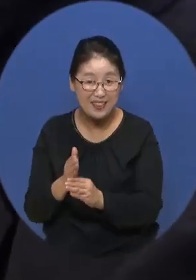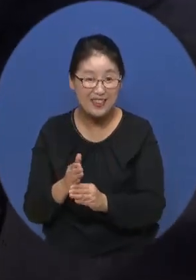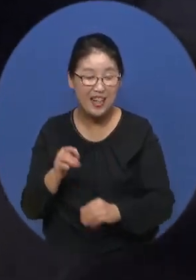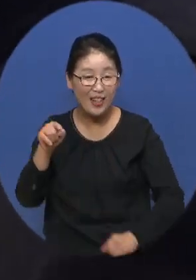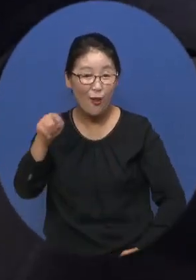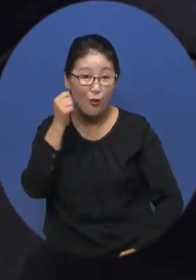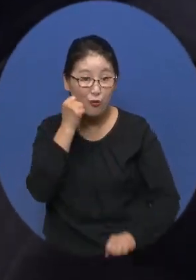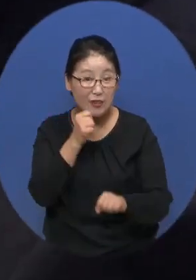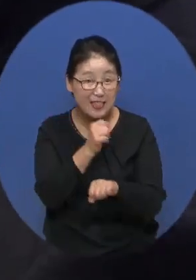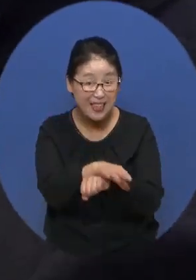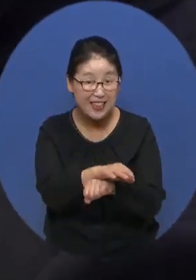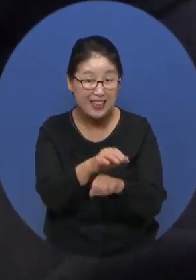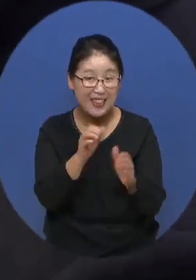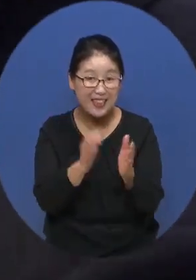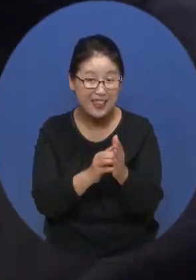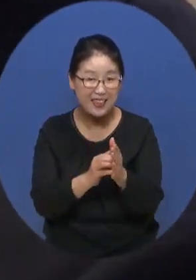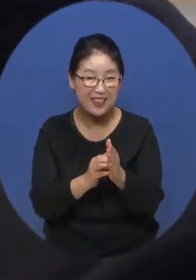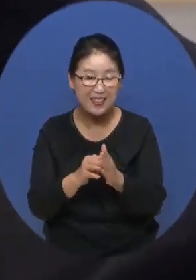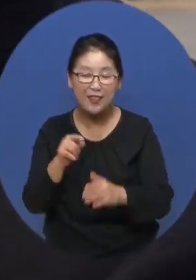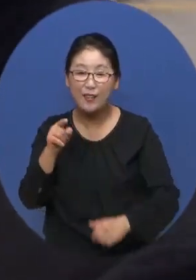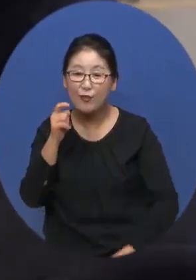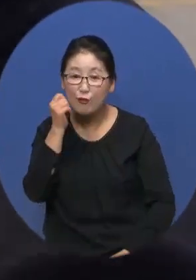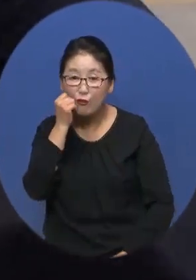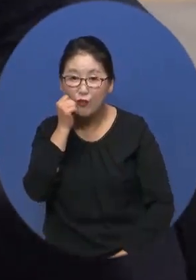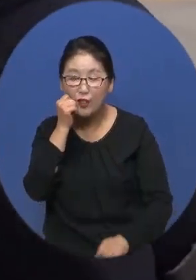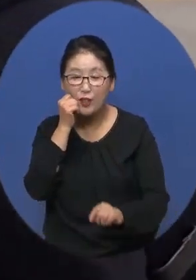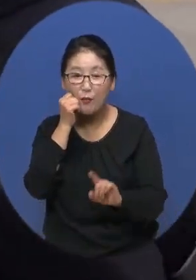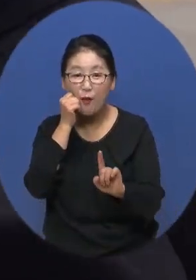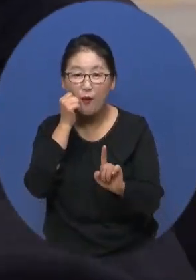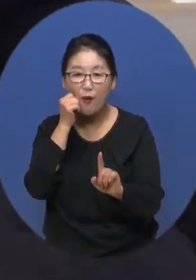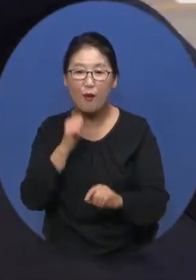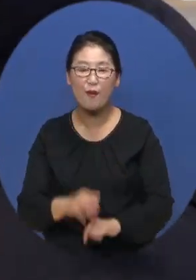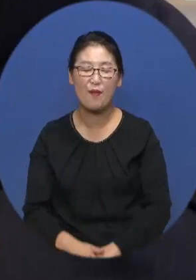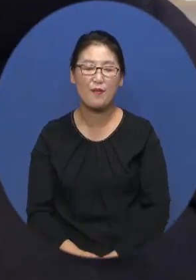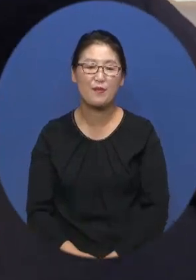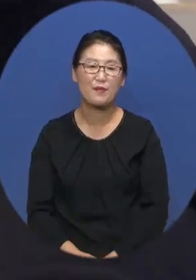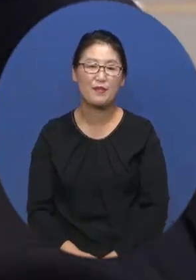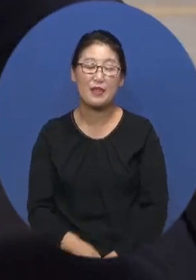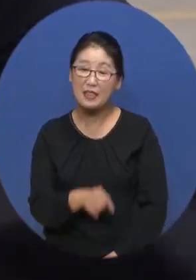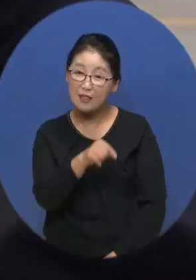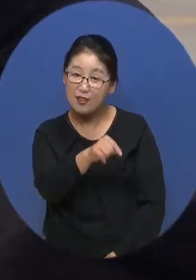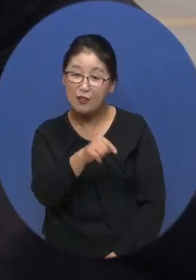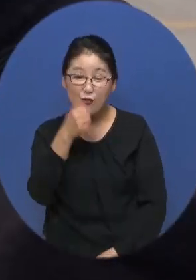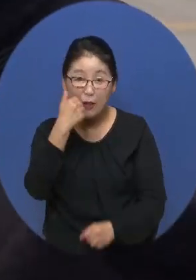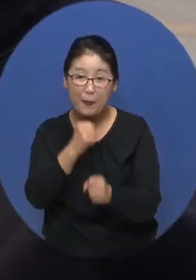사셨는데 어떤 쿠키인지 알고 구매하신 거예요?